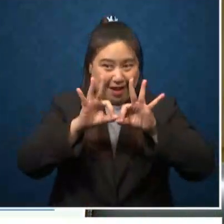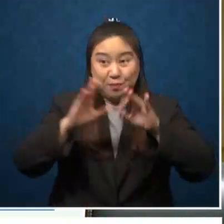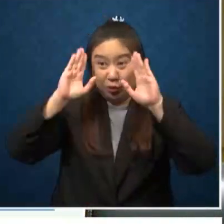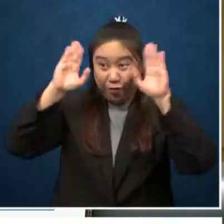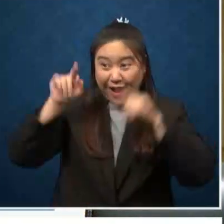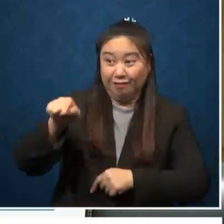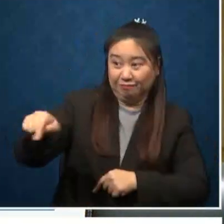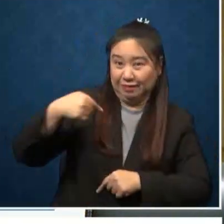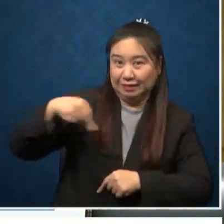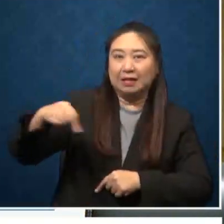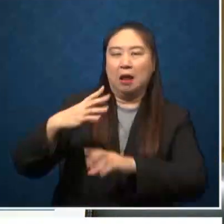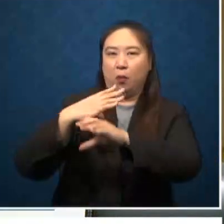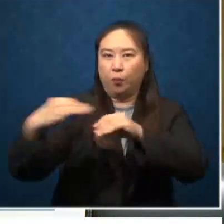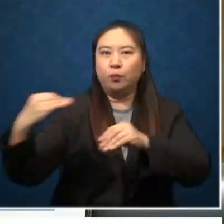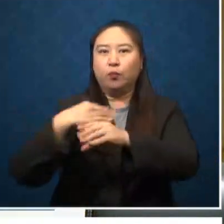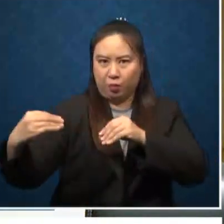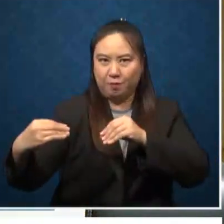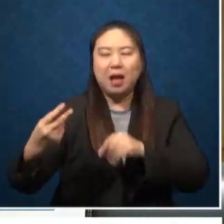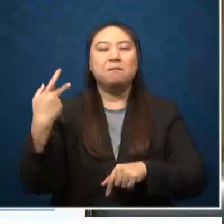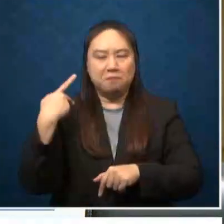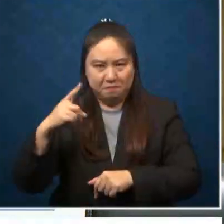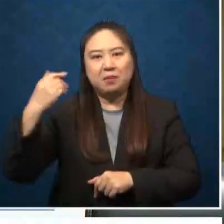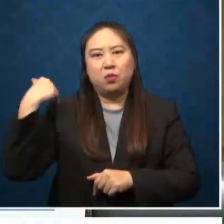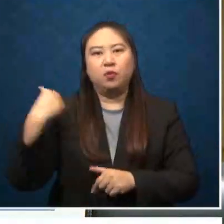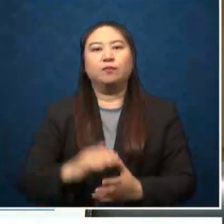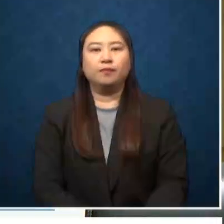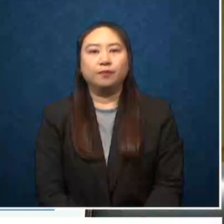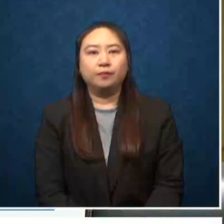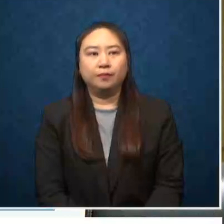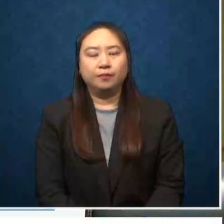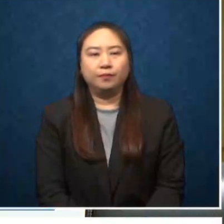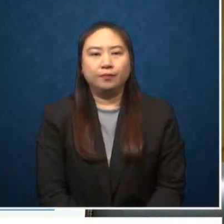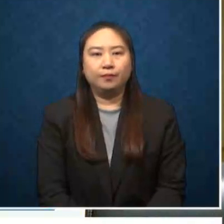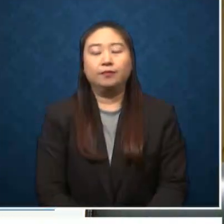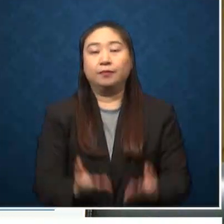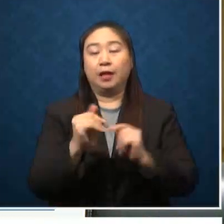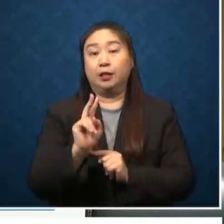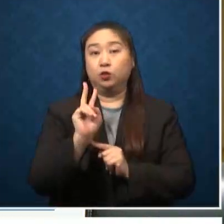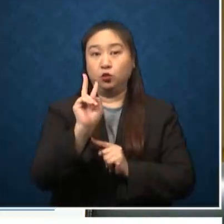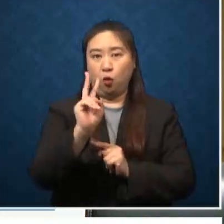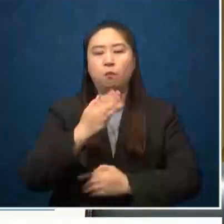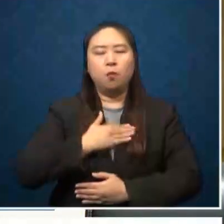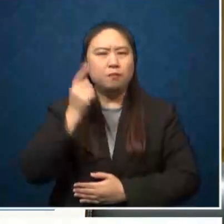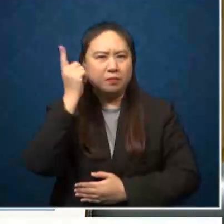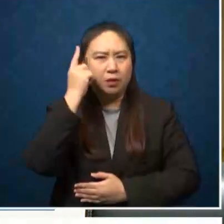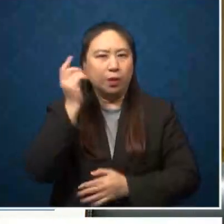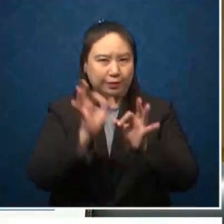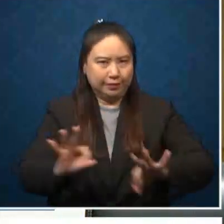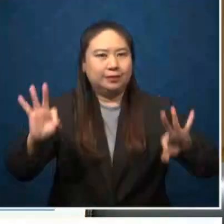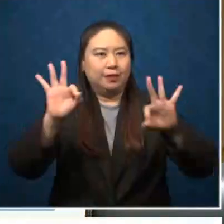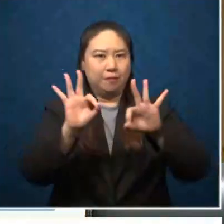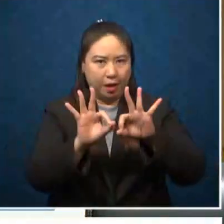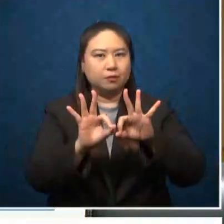จะเป็นประโยชน์ต่อการทำงานของกรรมการหมู่บ้านในประการที่ 2ที่ผมคิดว่ามีความสำคัญ